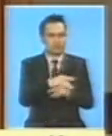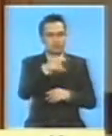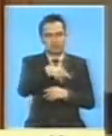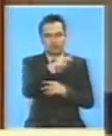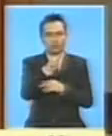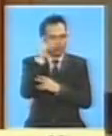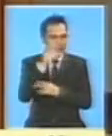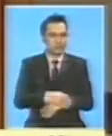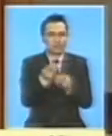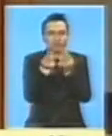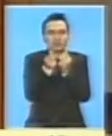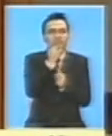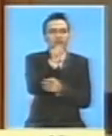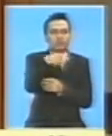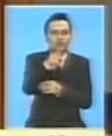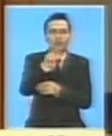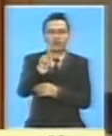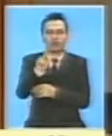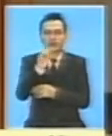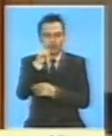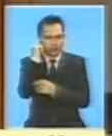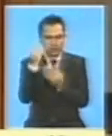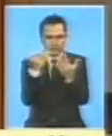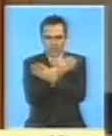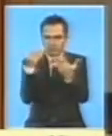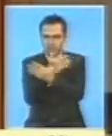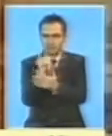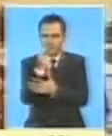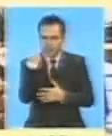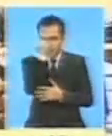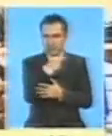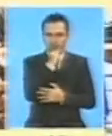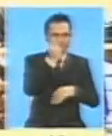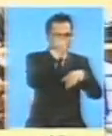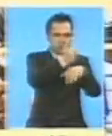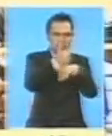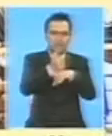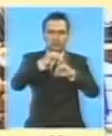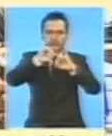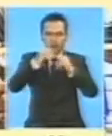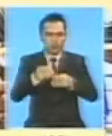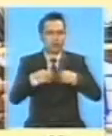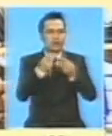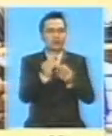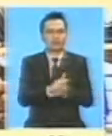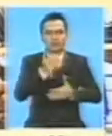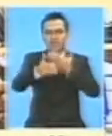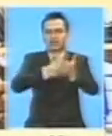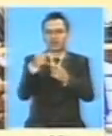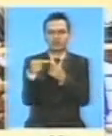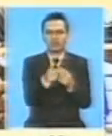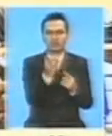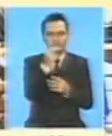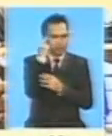ครับที่ดินสปกเปลี่ยนไปกี่เจ้าแล้วผมกำลังสั่งการให้สำรวจมาว่าใครยังเป็นเจ้าของที่ดินที่เราแบ่งมอบไปให้แล้วและไปขายต่อไม่ได้นะ